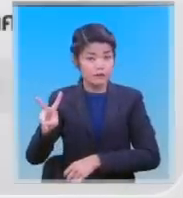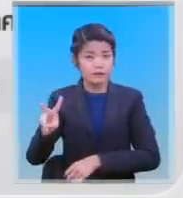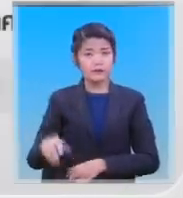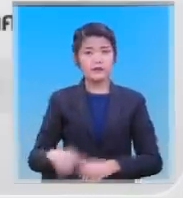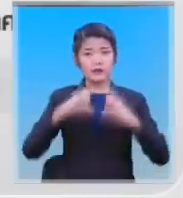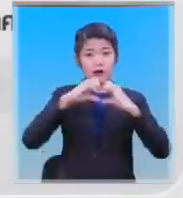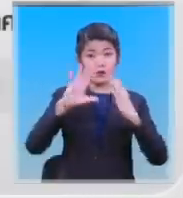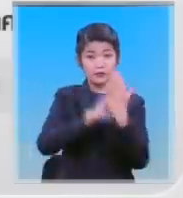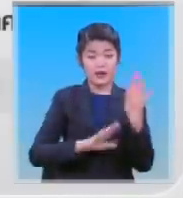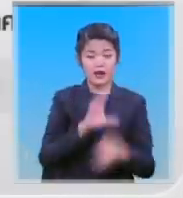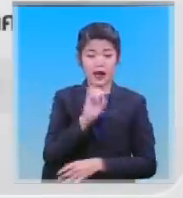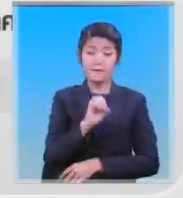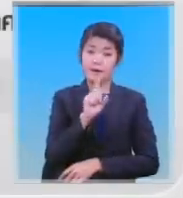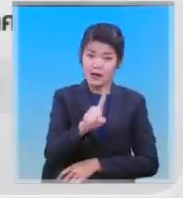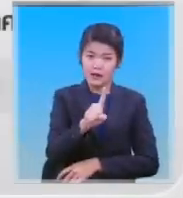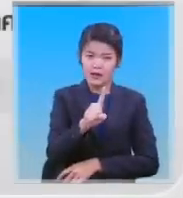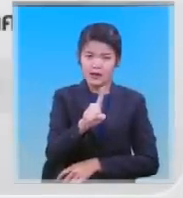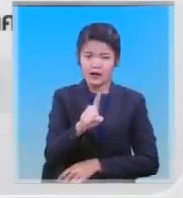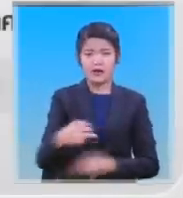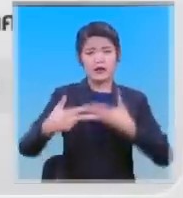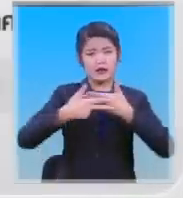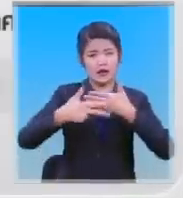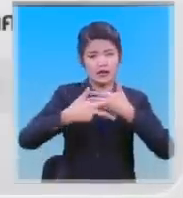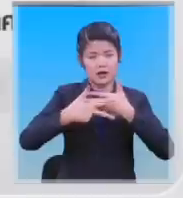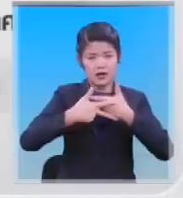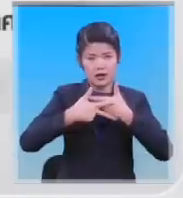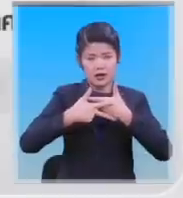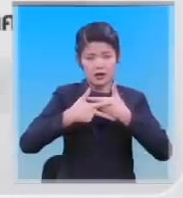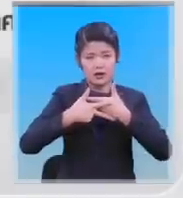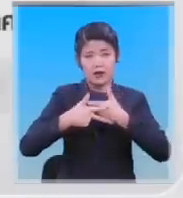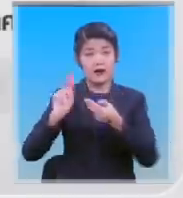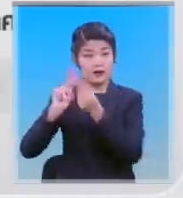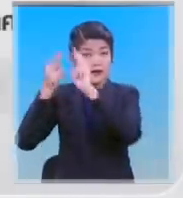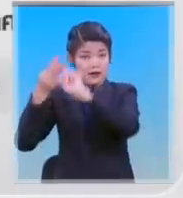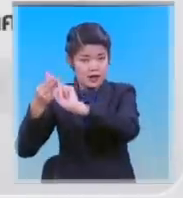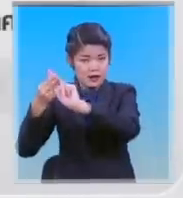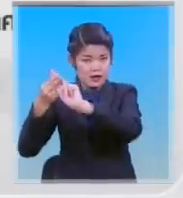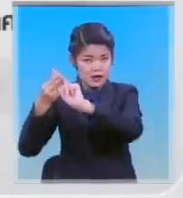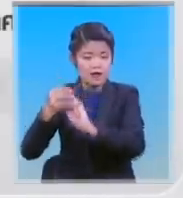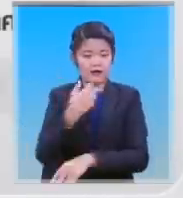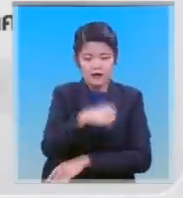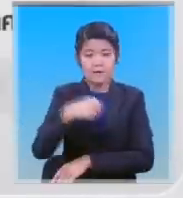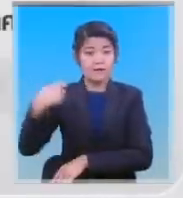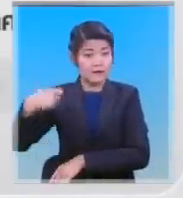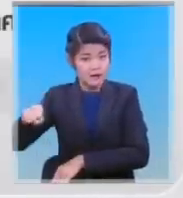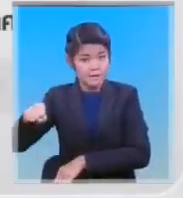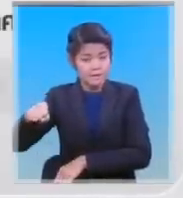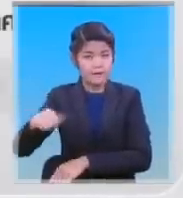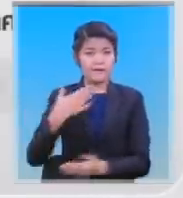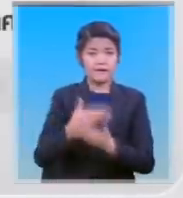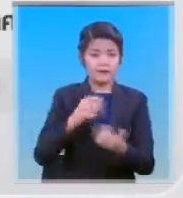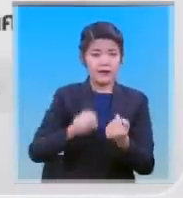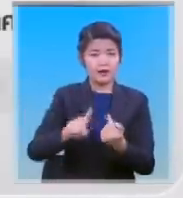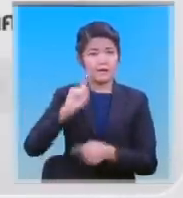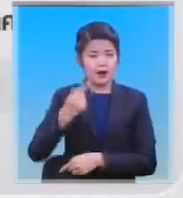ใจไทย51ที่นั่งพรรคเสรีรวมไทยและพรรคชาติไทยพัฒนาพรรคละ10ที่นั่งพรรคเศรษฐกิจใหม่